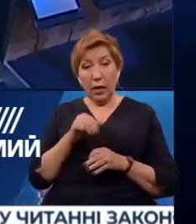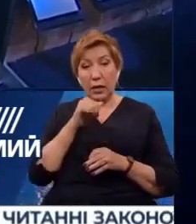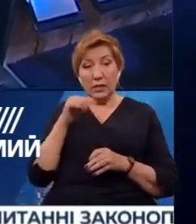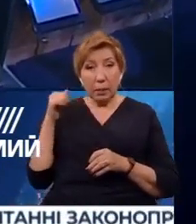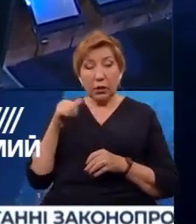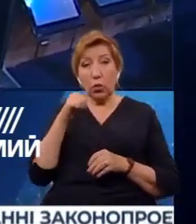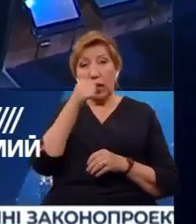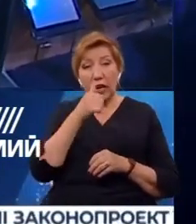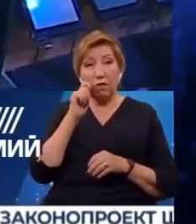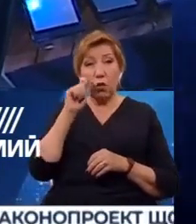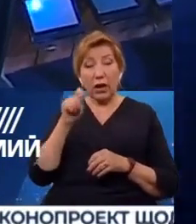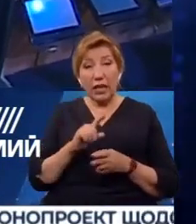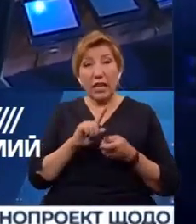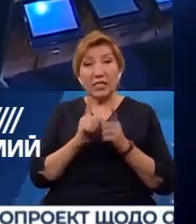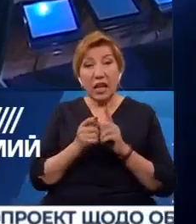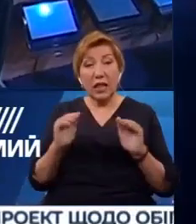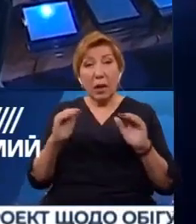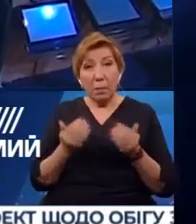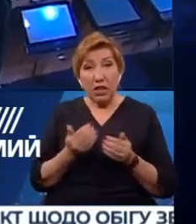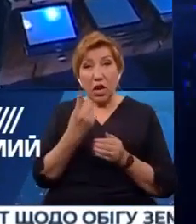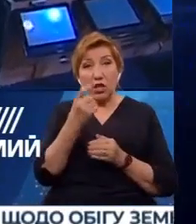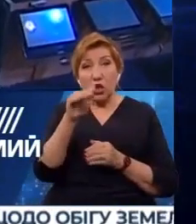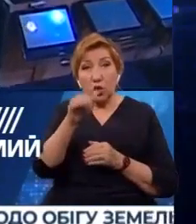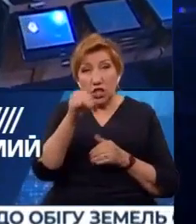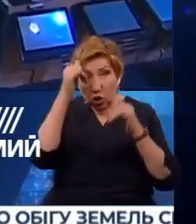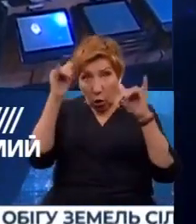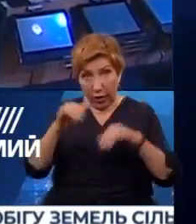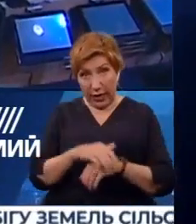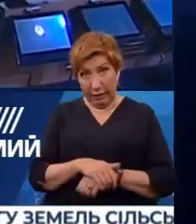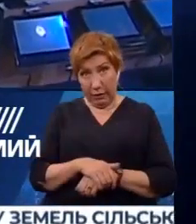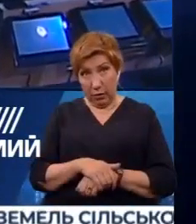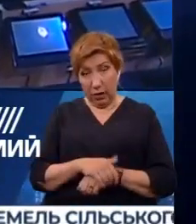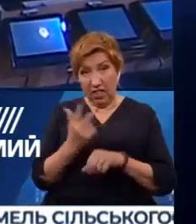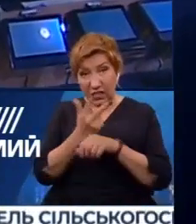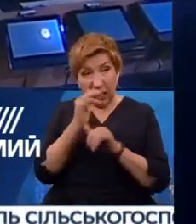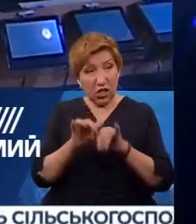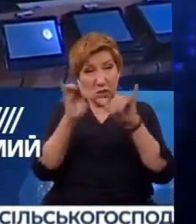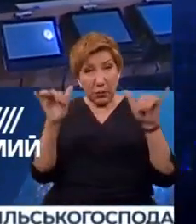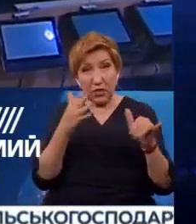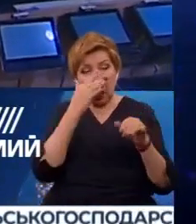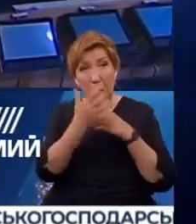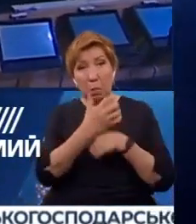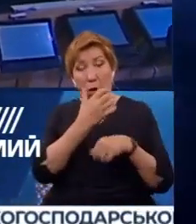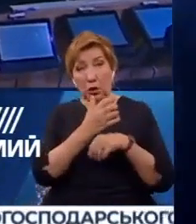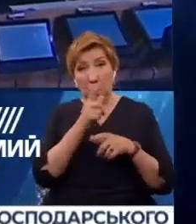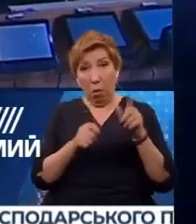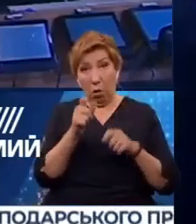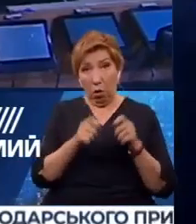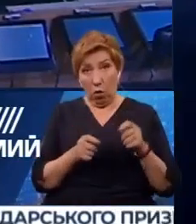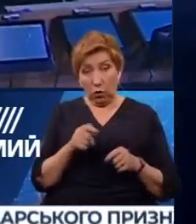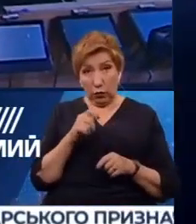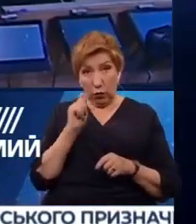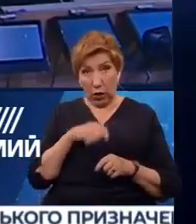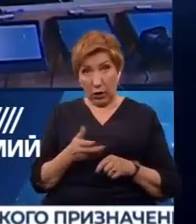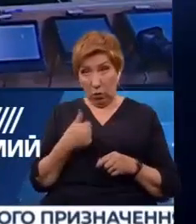минулий рік в Україні стало менше на 100 тисяч корів. Утричі збільшилася імпортна молочка в Україну.